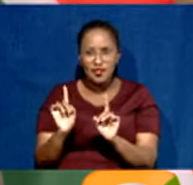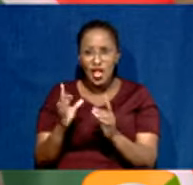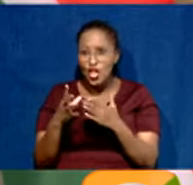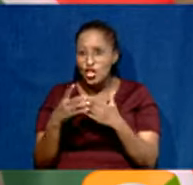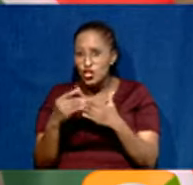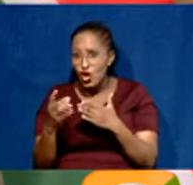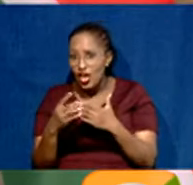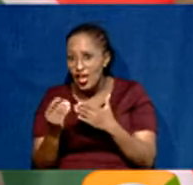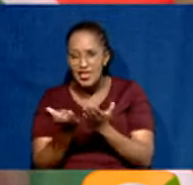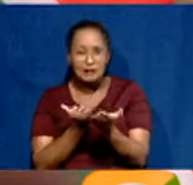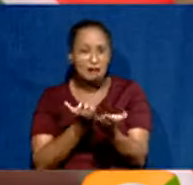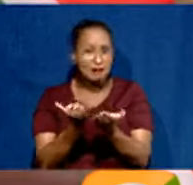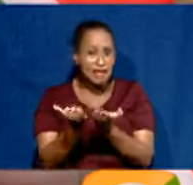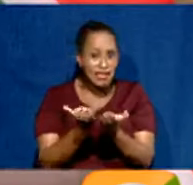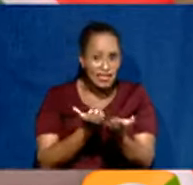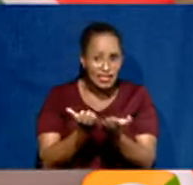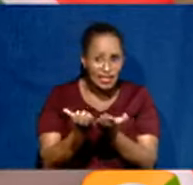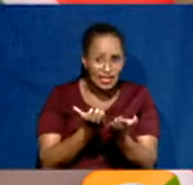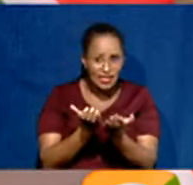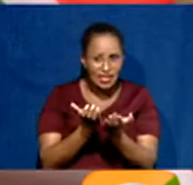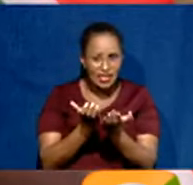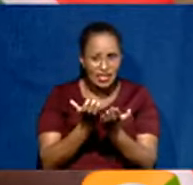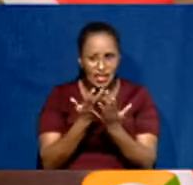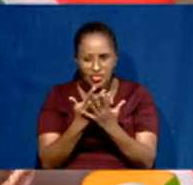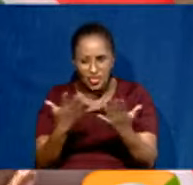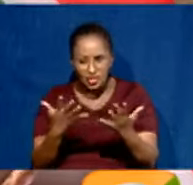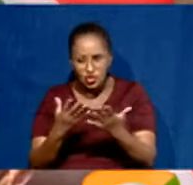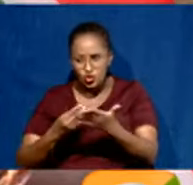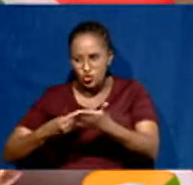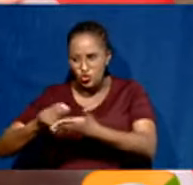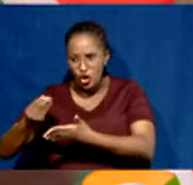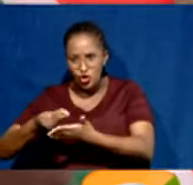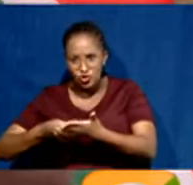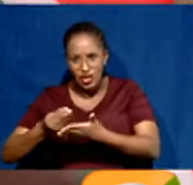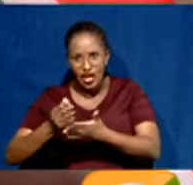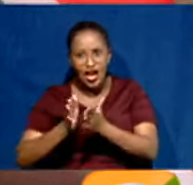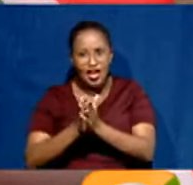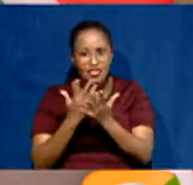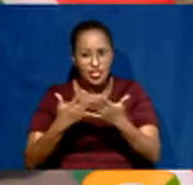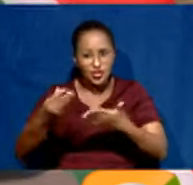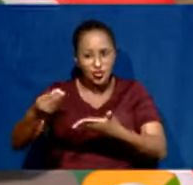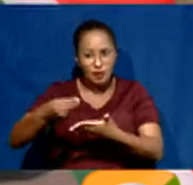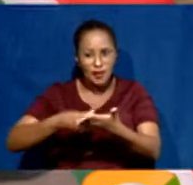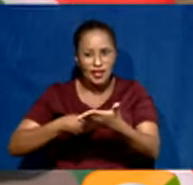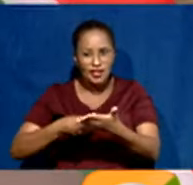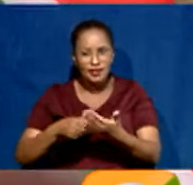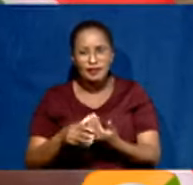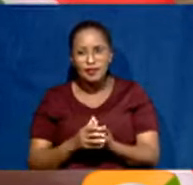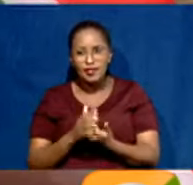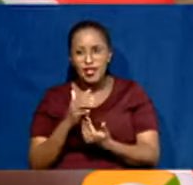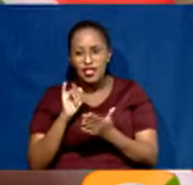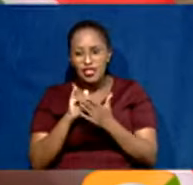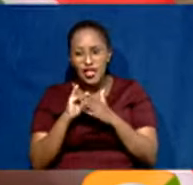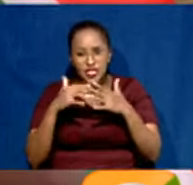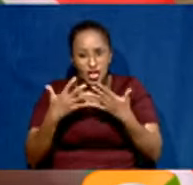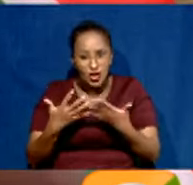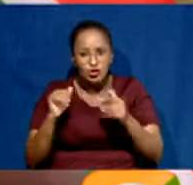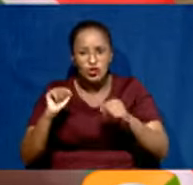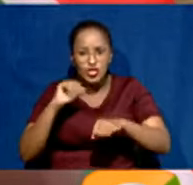Dola ni biashara, ni kati ya zile vitu tunauza na vile tunanunua. Ndio tunapata